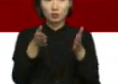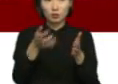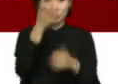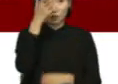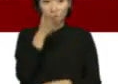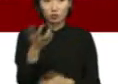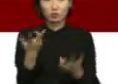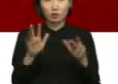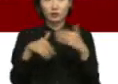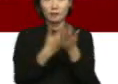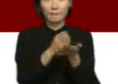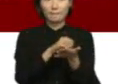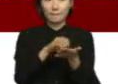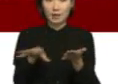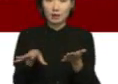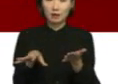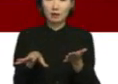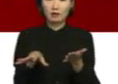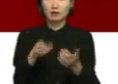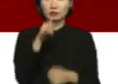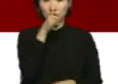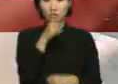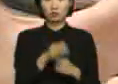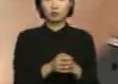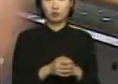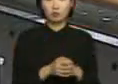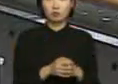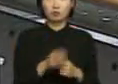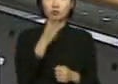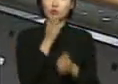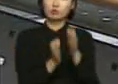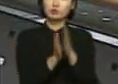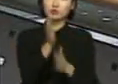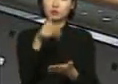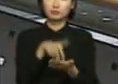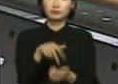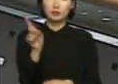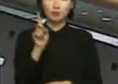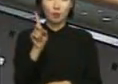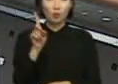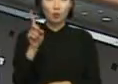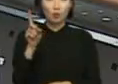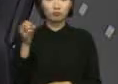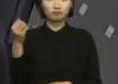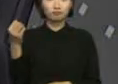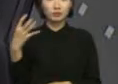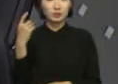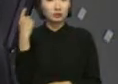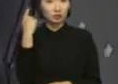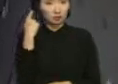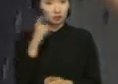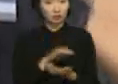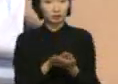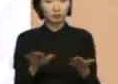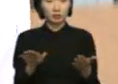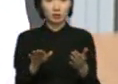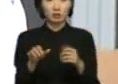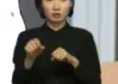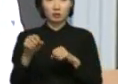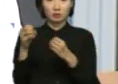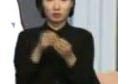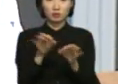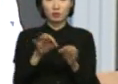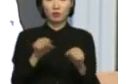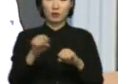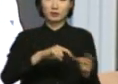있음 신형 연마 인들은 법 그렇다면 서울시의 입장은 어떤지 들어봤습니다 전통시장 활성화 업무와